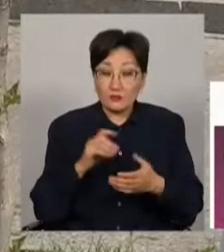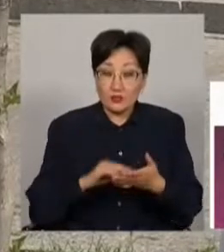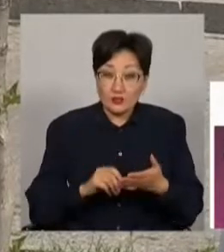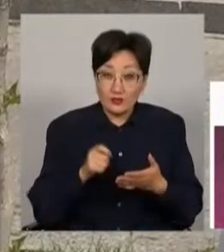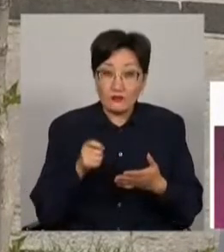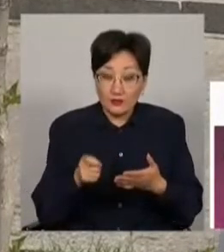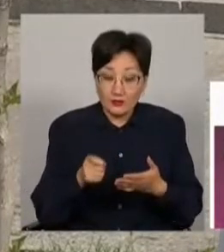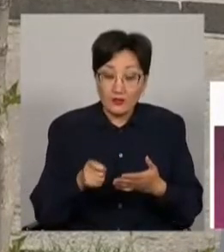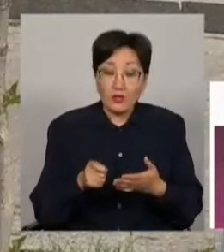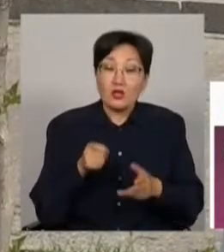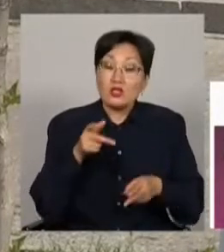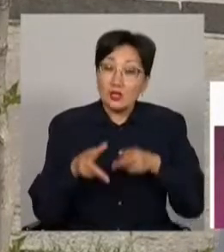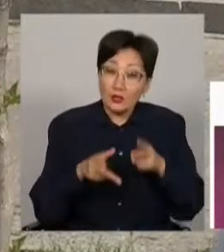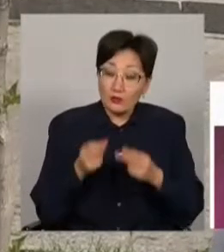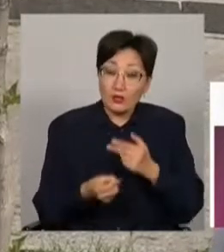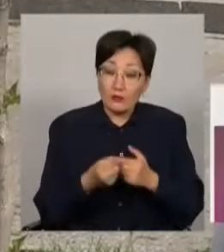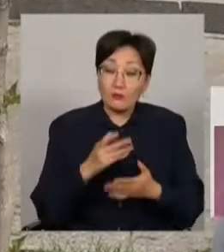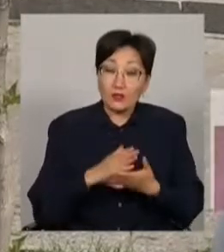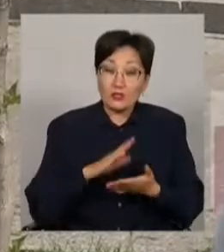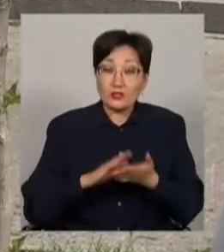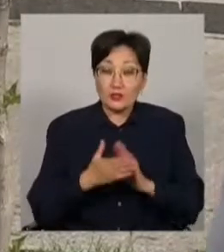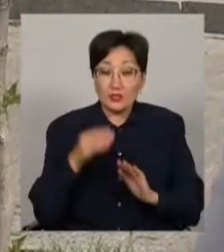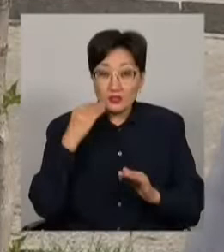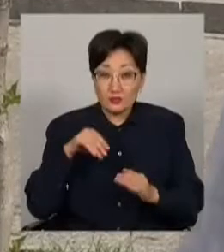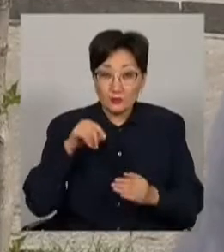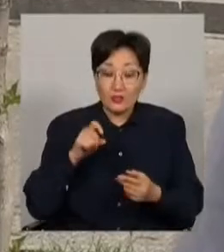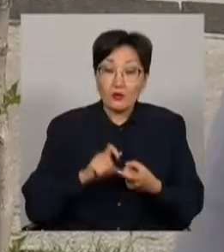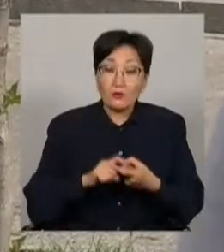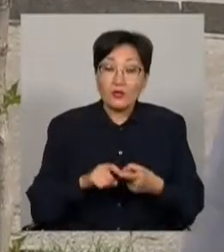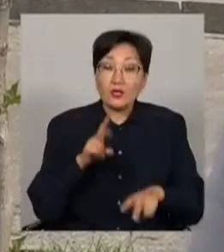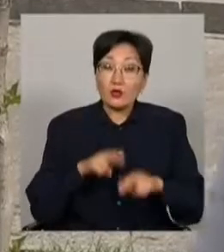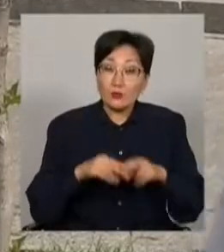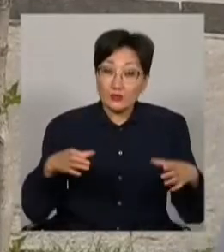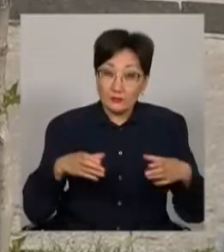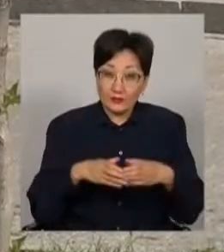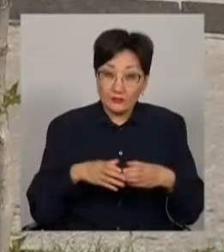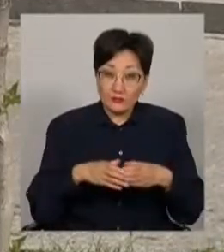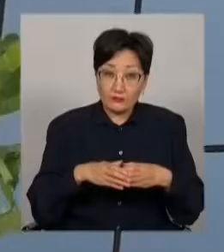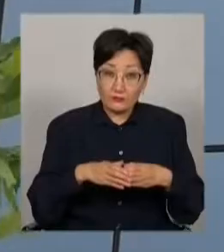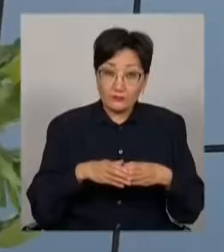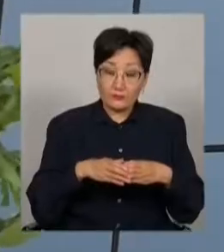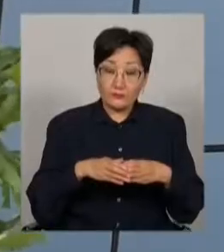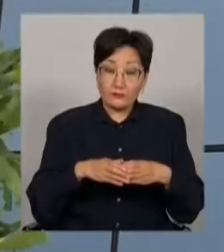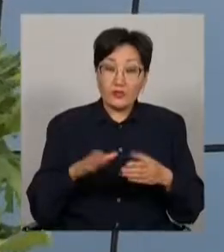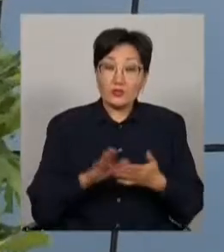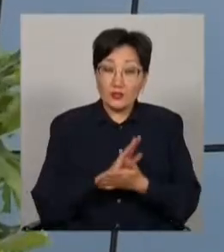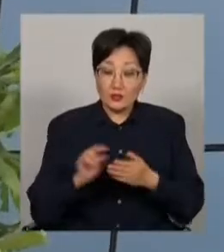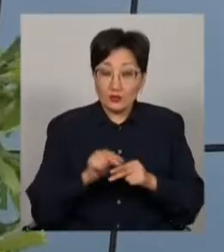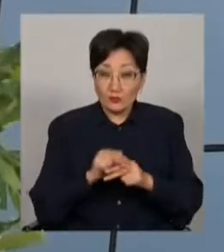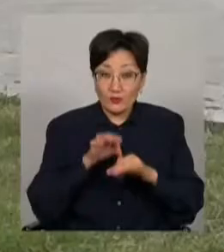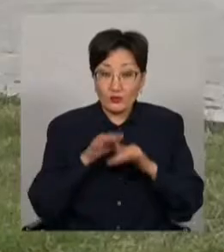түсіп тұрса арыздар сапа бойынша, оны мердігер компания тегін жасап